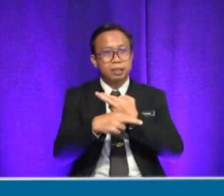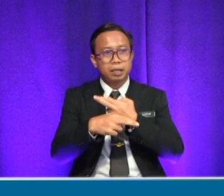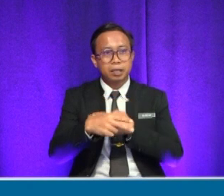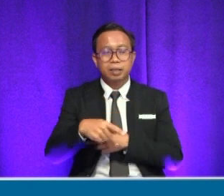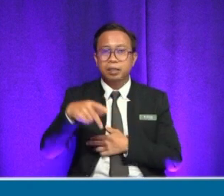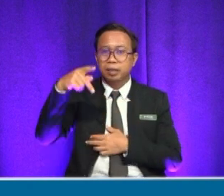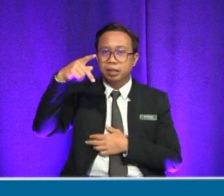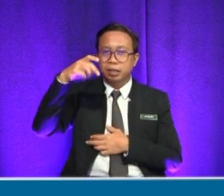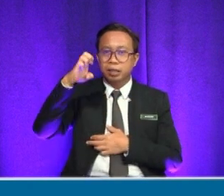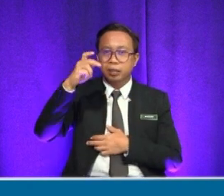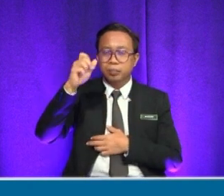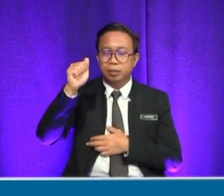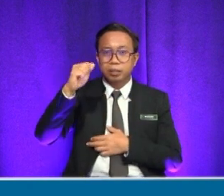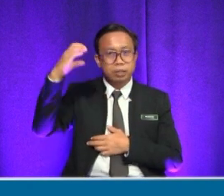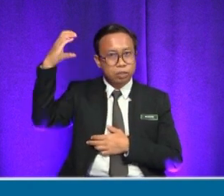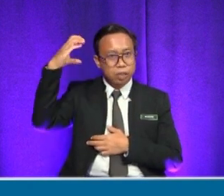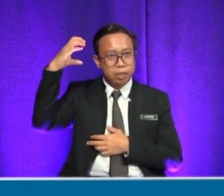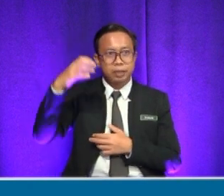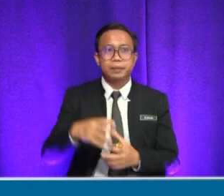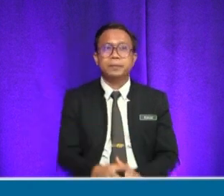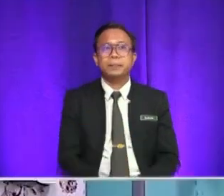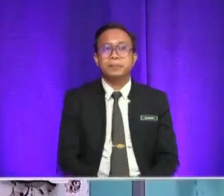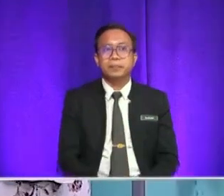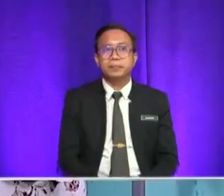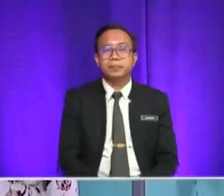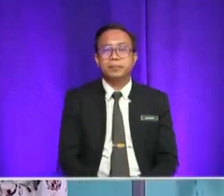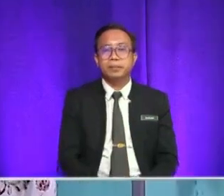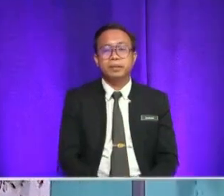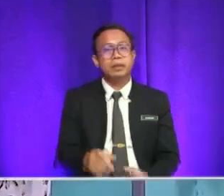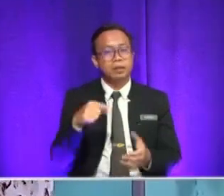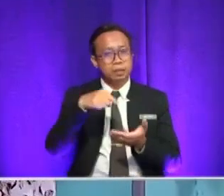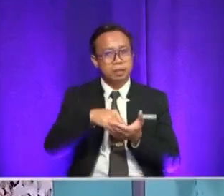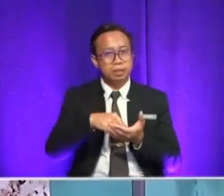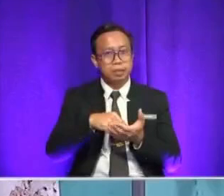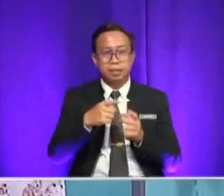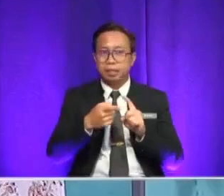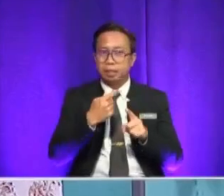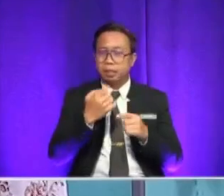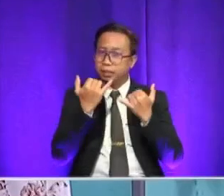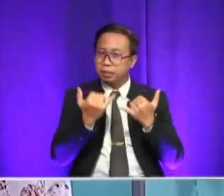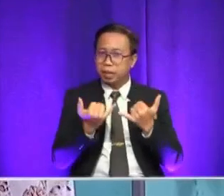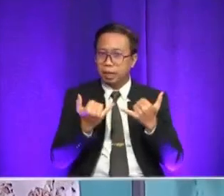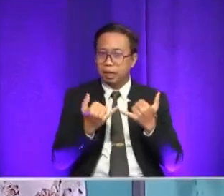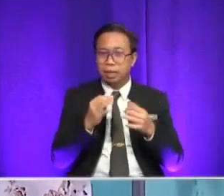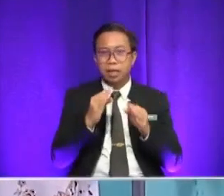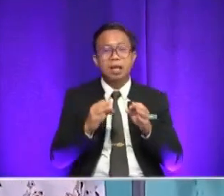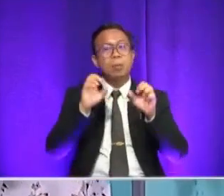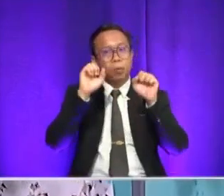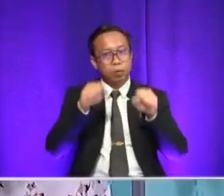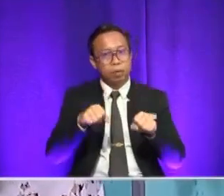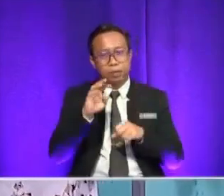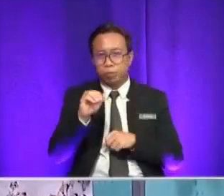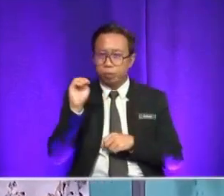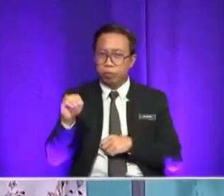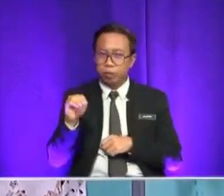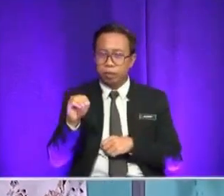peka Cahaya. Okey, peka cahaya. Okey, jadi dekat sini daripada sekarang kalau bolehlah